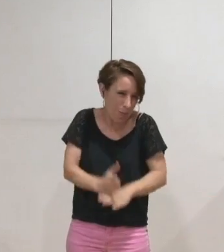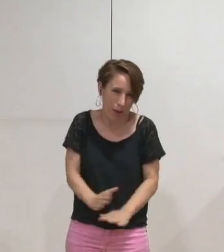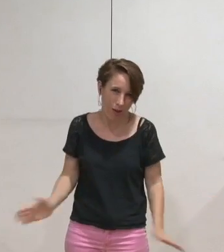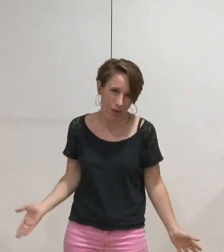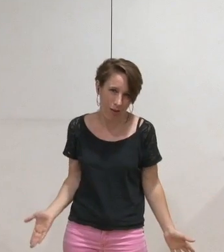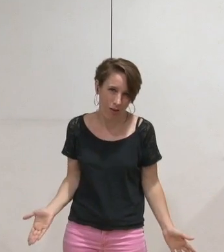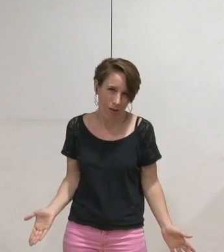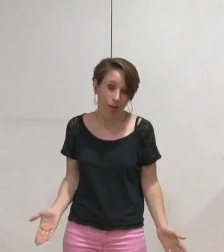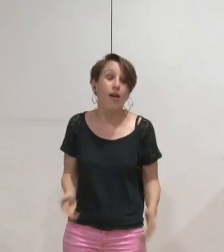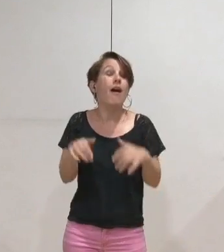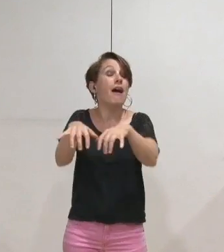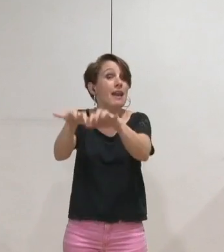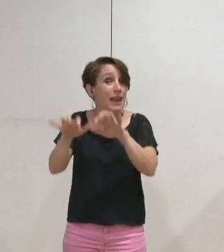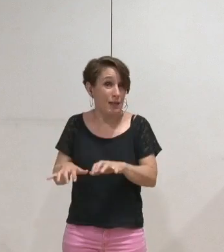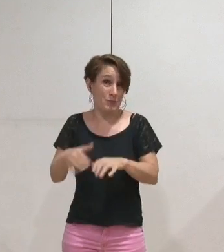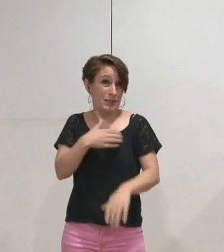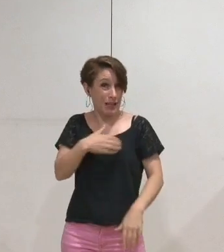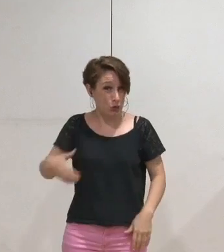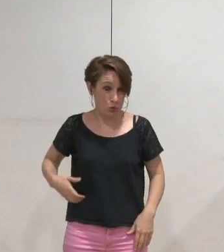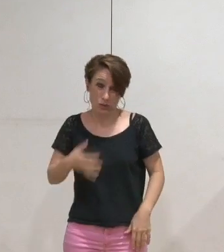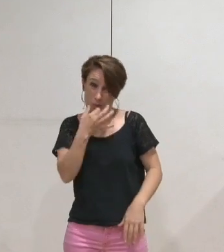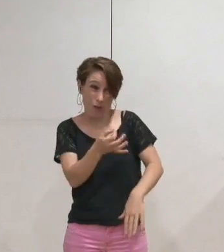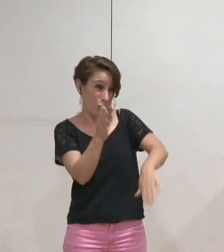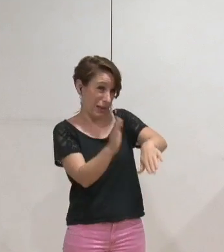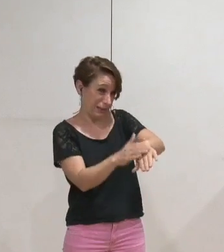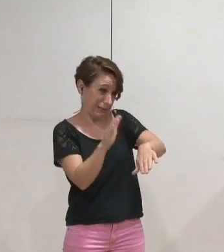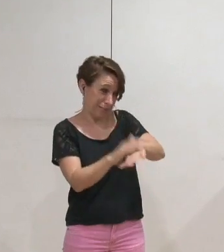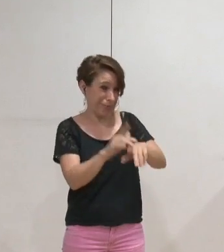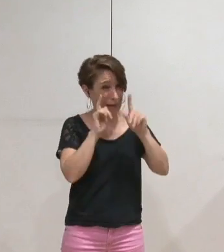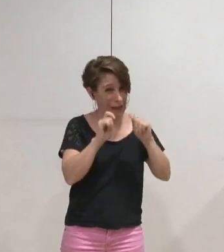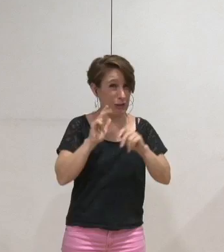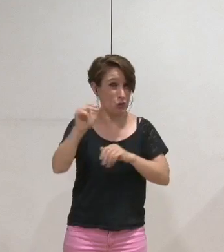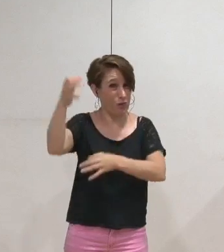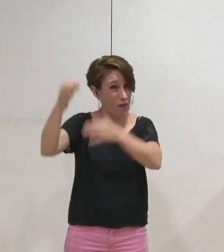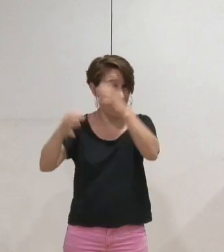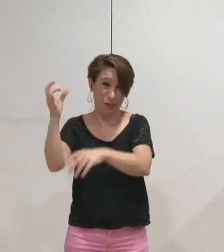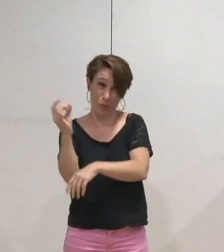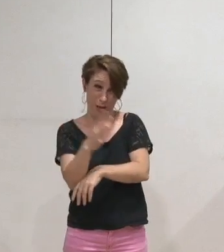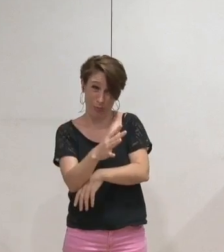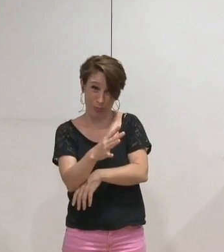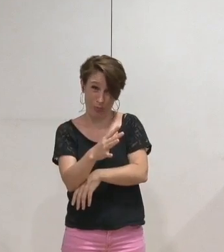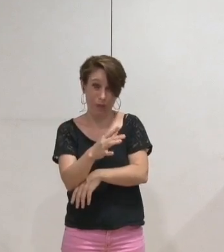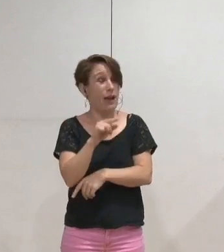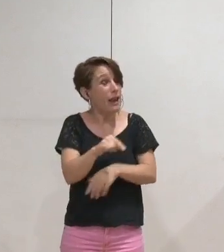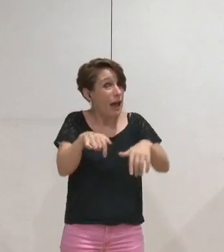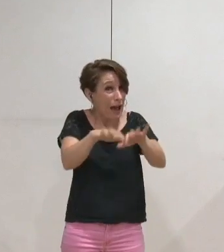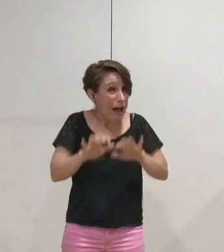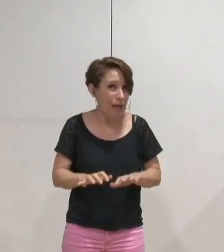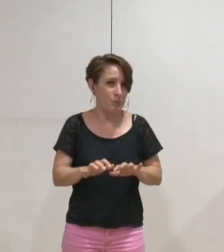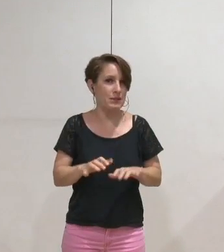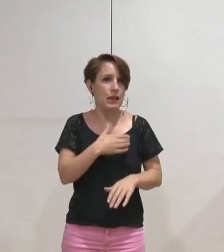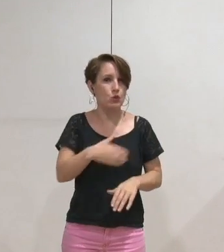l'administration municipale vous l'avez dit que l'administration municipale sur cette cette affaire a été siamment